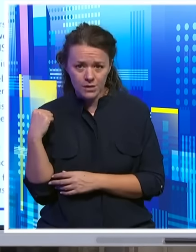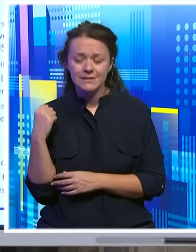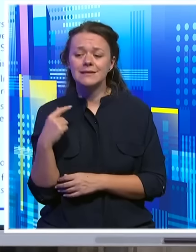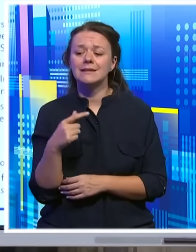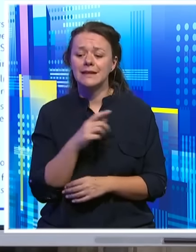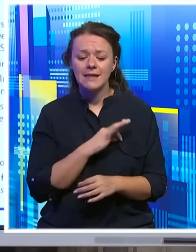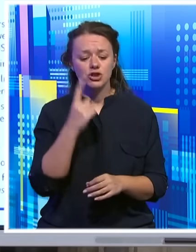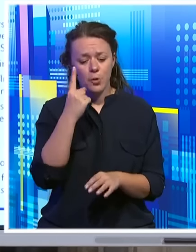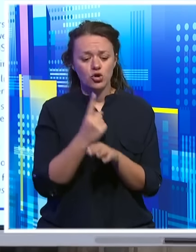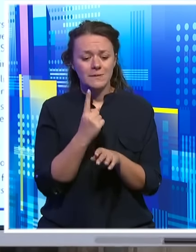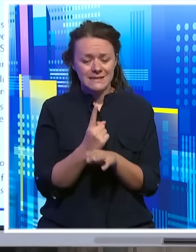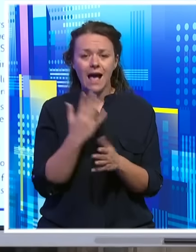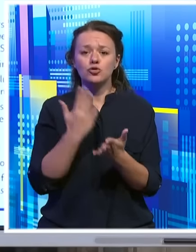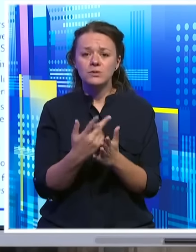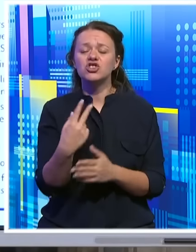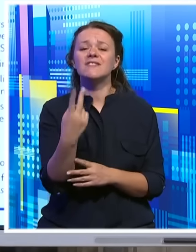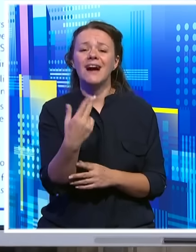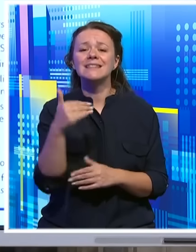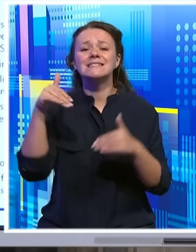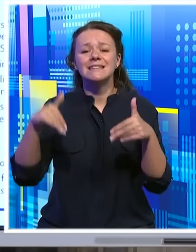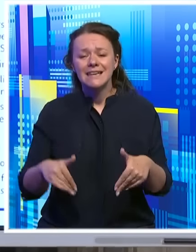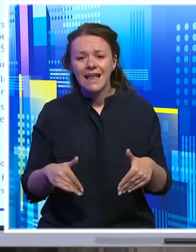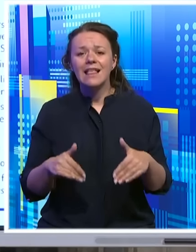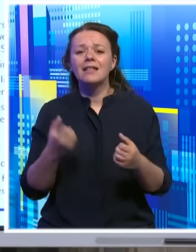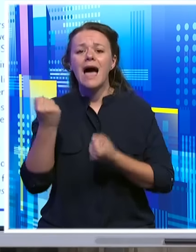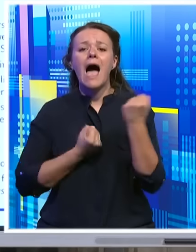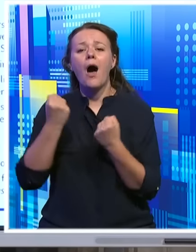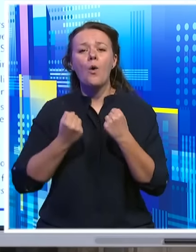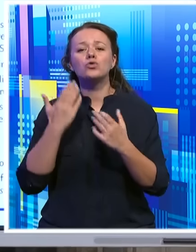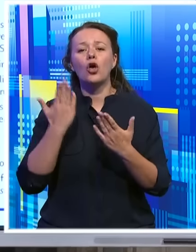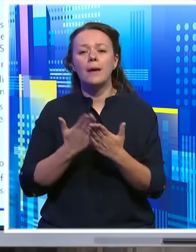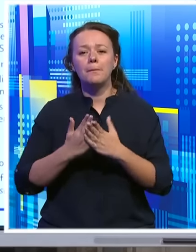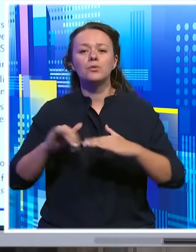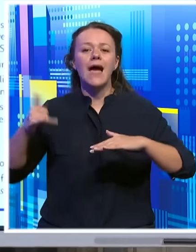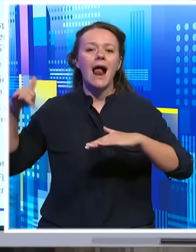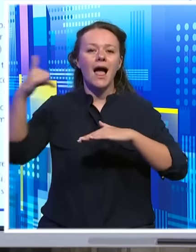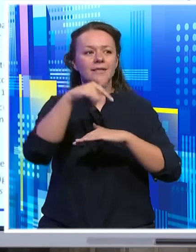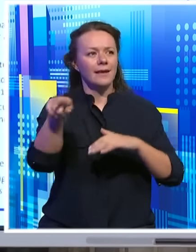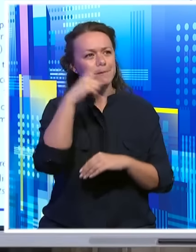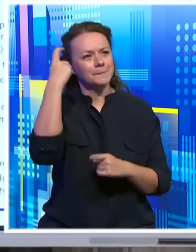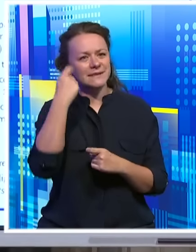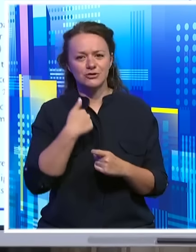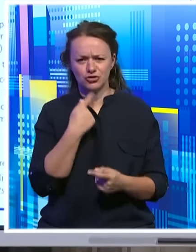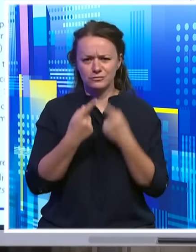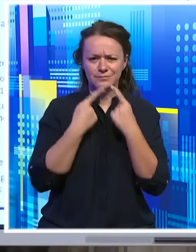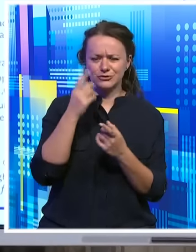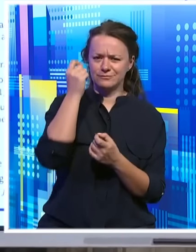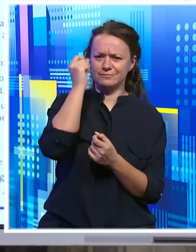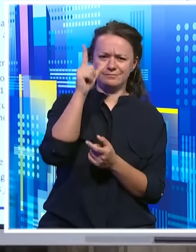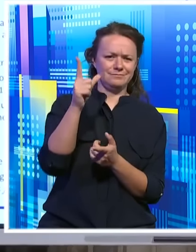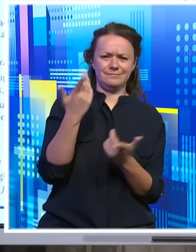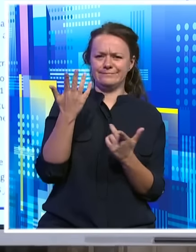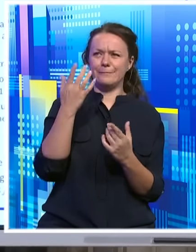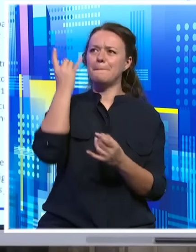po satu 20.000 automobila koje će da lete iznad nas. Da ne mislite da pričamo o čudima i o bajkama, nećemo mi biti, nažalost,